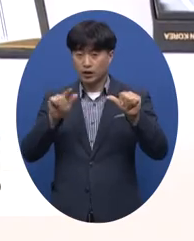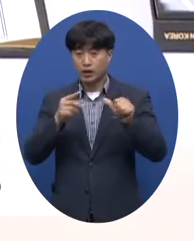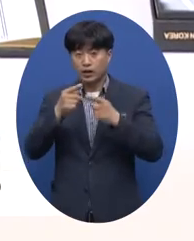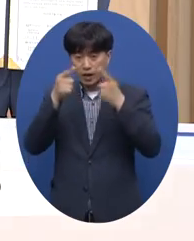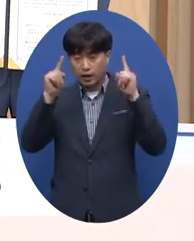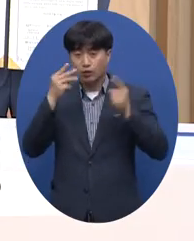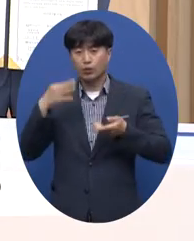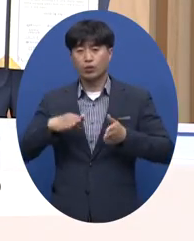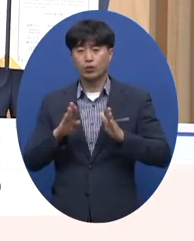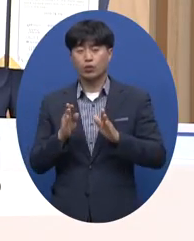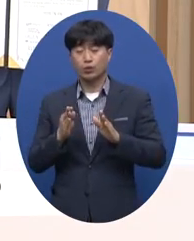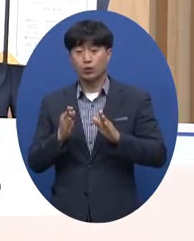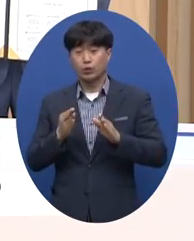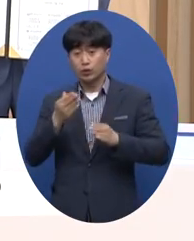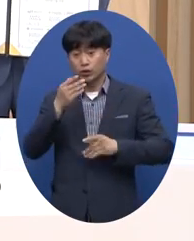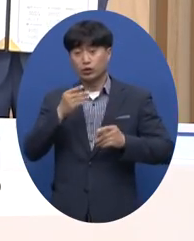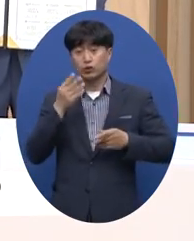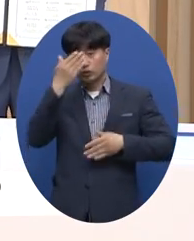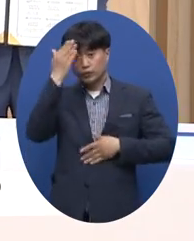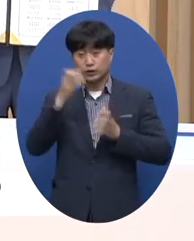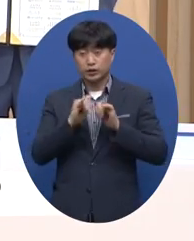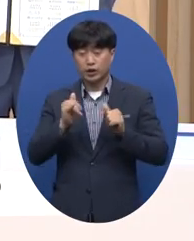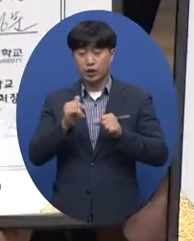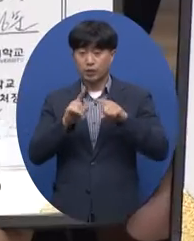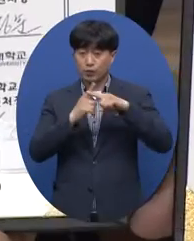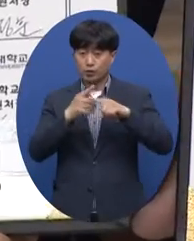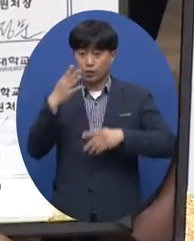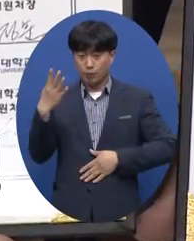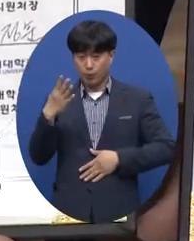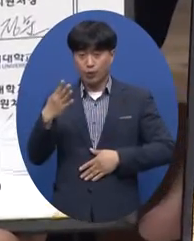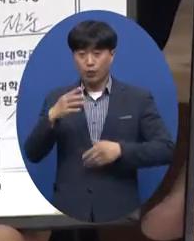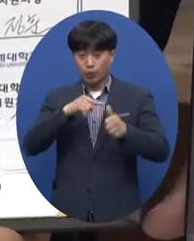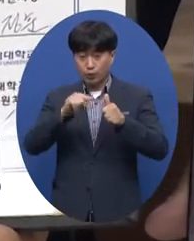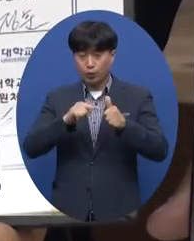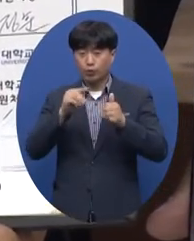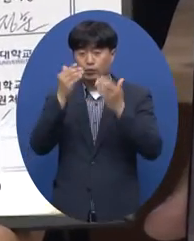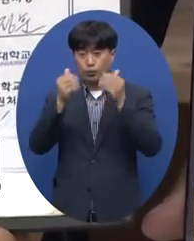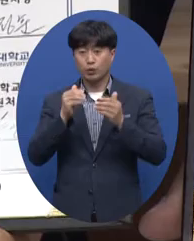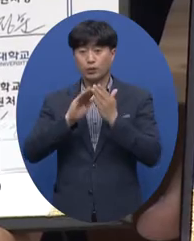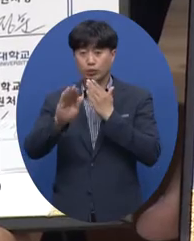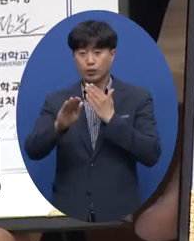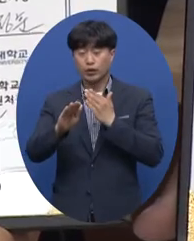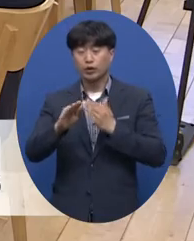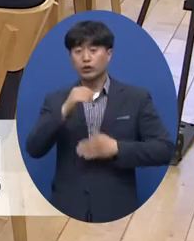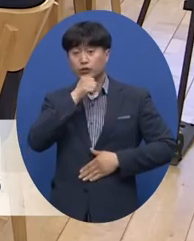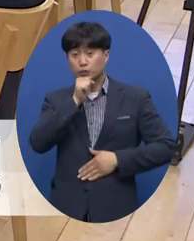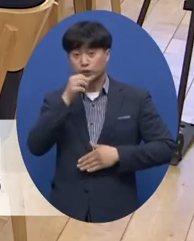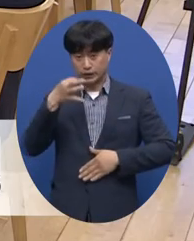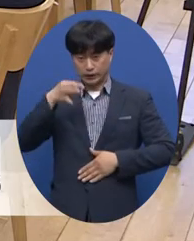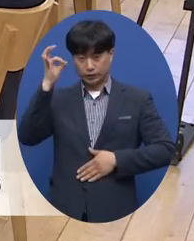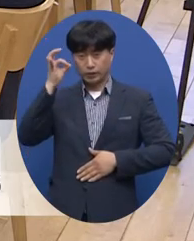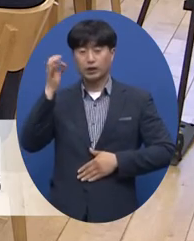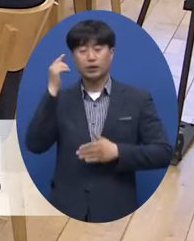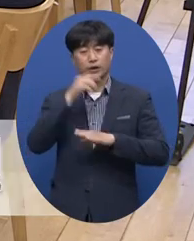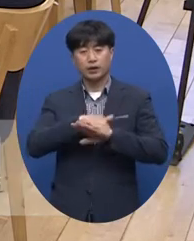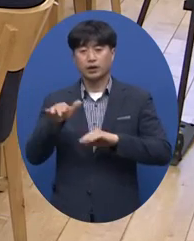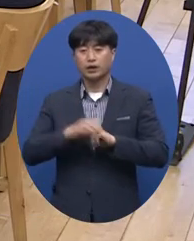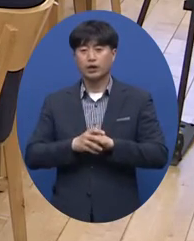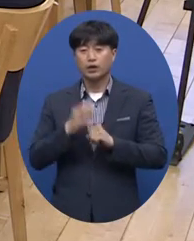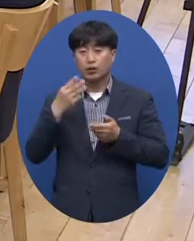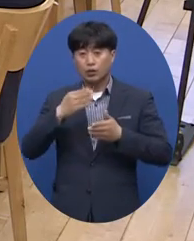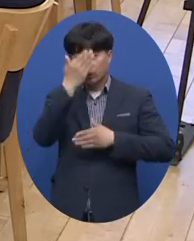5개 대학은 경기도의 경기 청년 플러스포 트레이드 매니저 교육을 수료할 경우 학점을 인정할